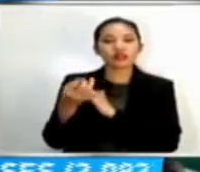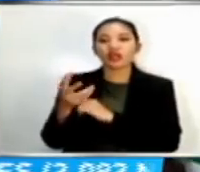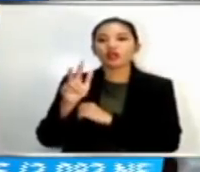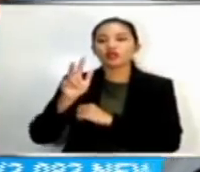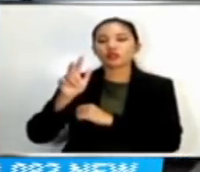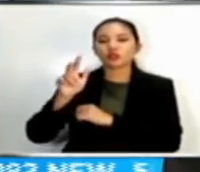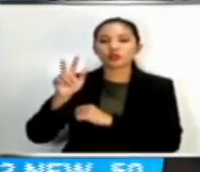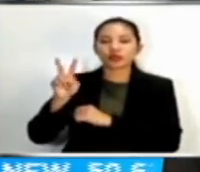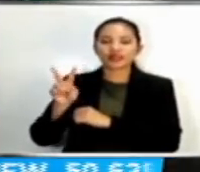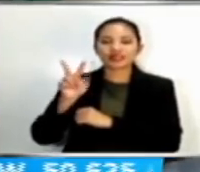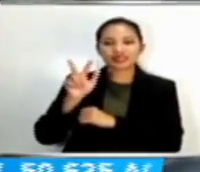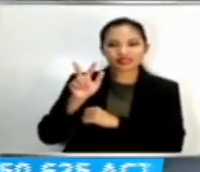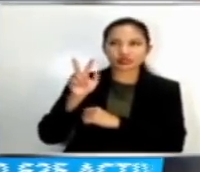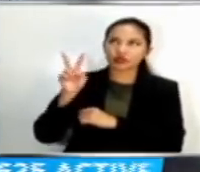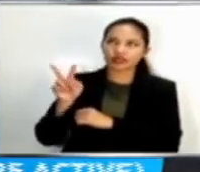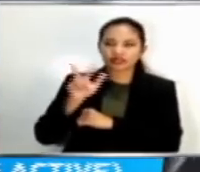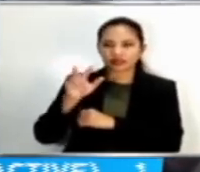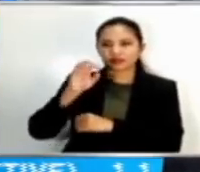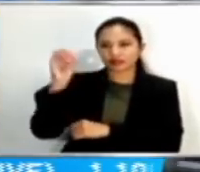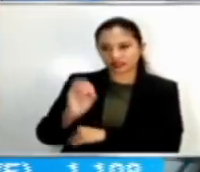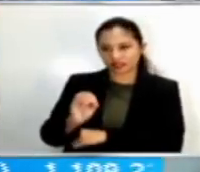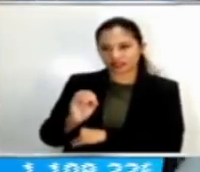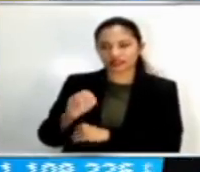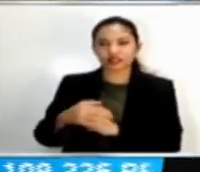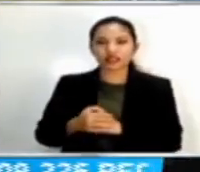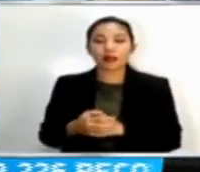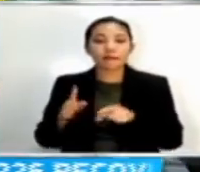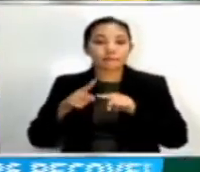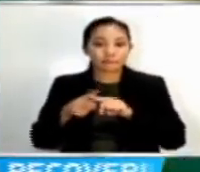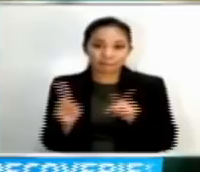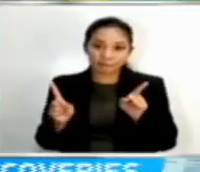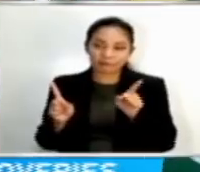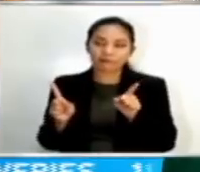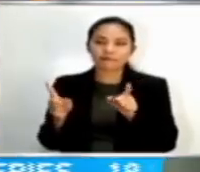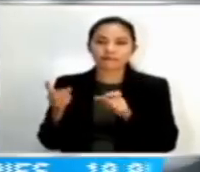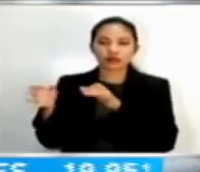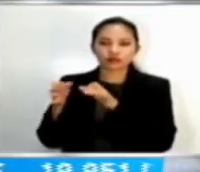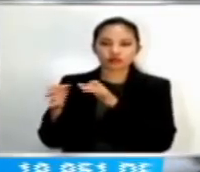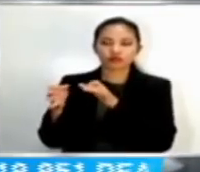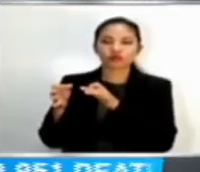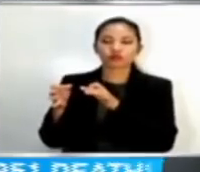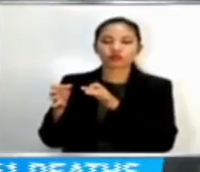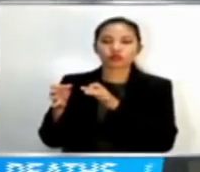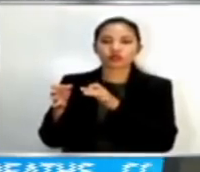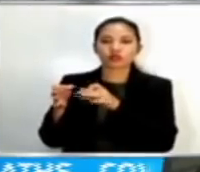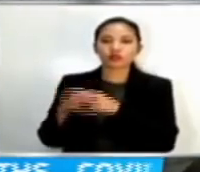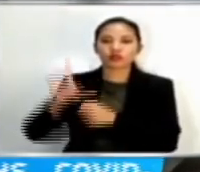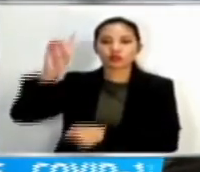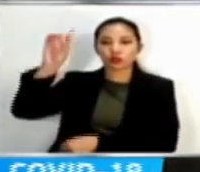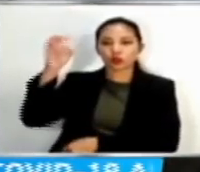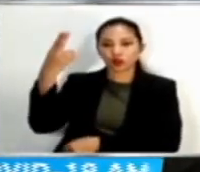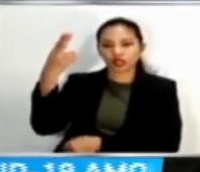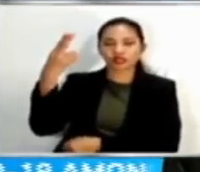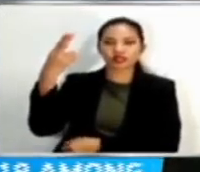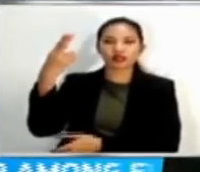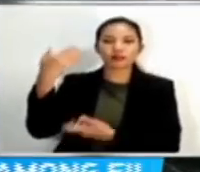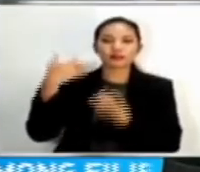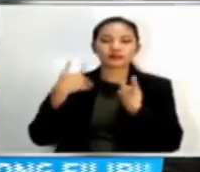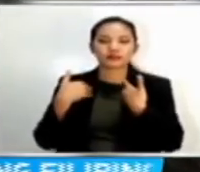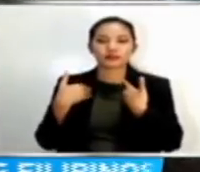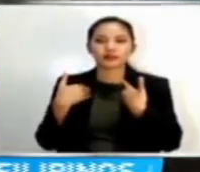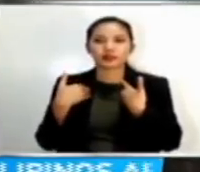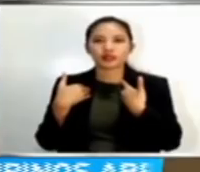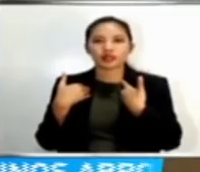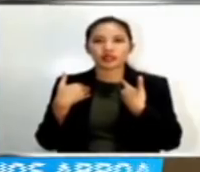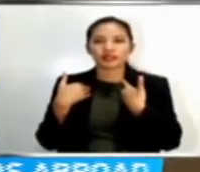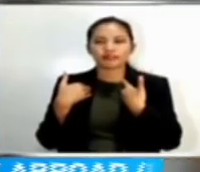course, yung caveat dito is yung balita natin, yung Department of Health, medyo konting na process